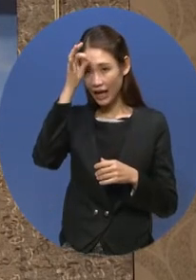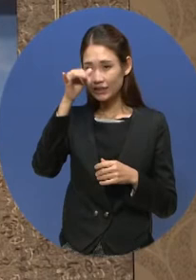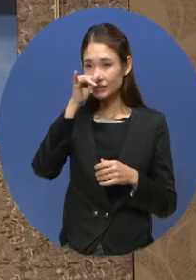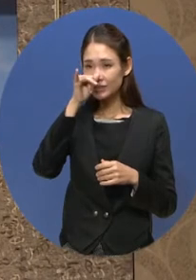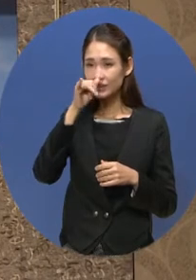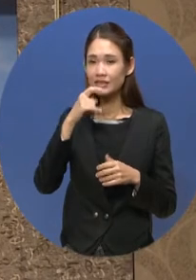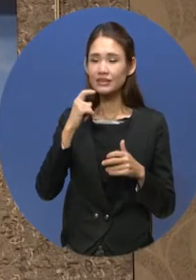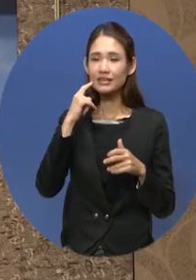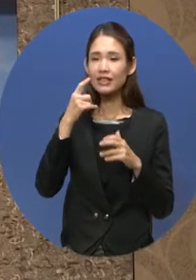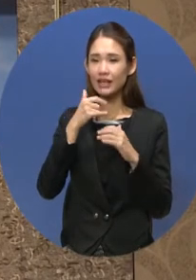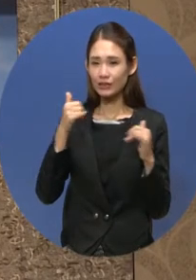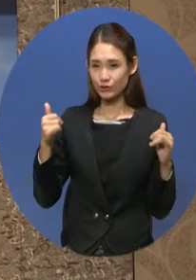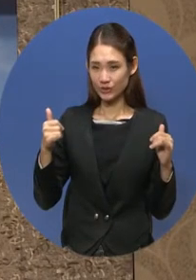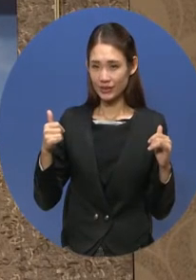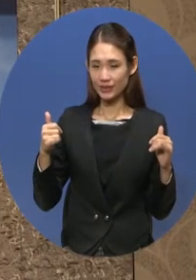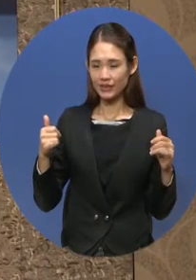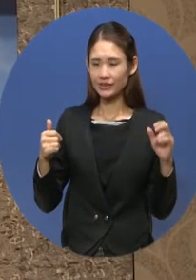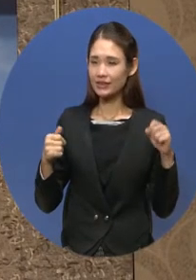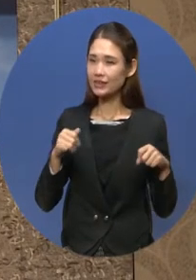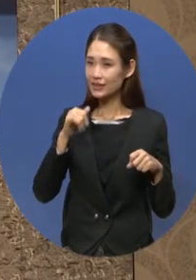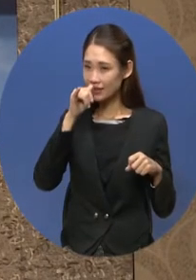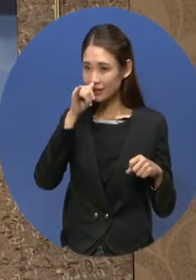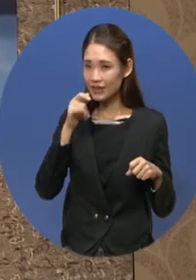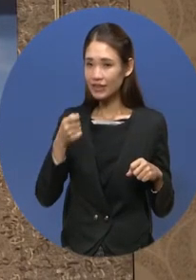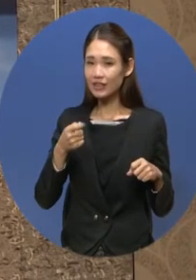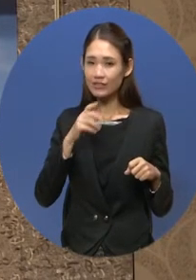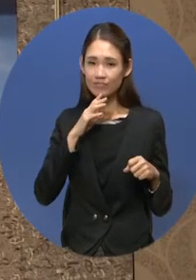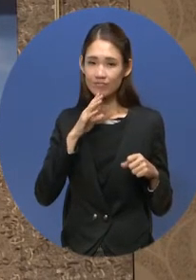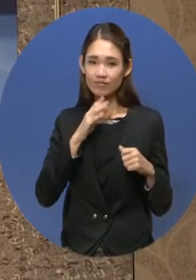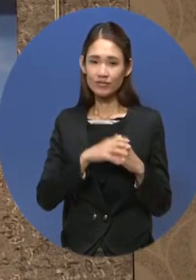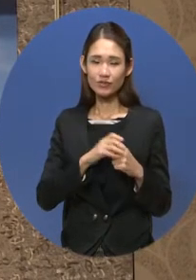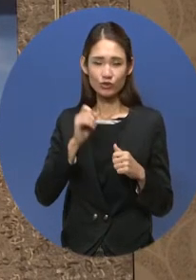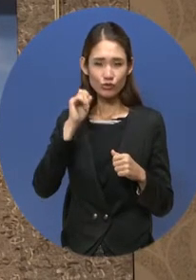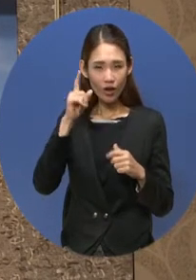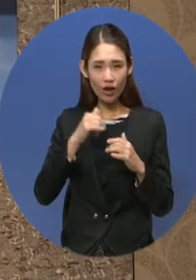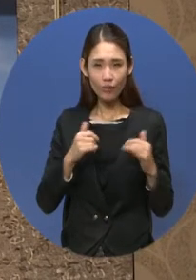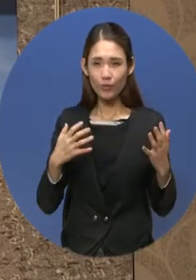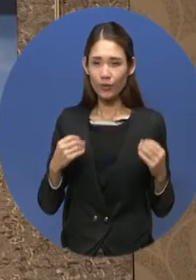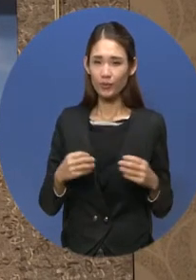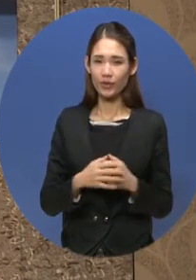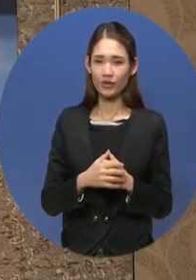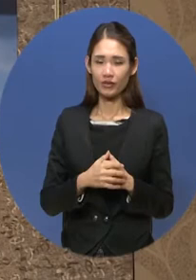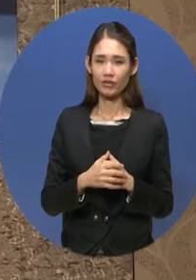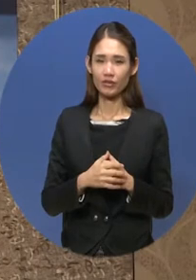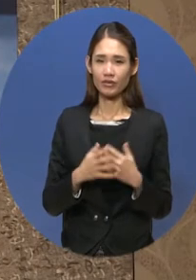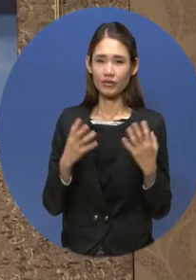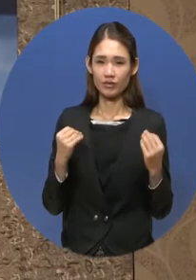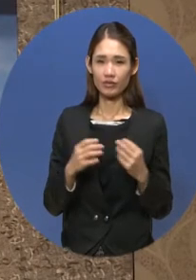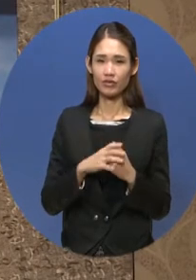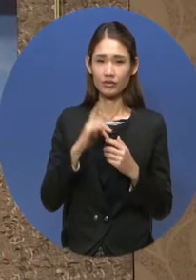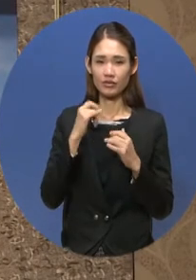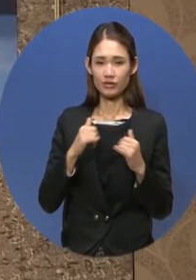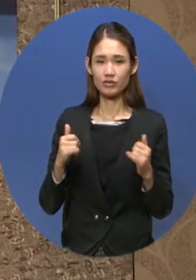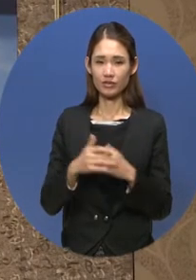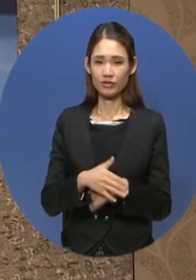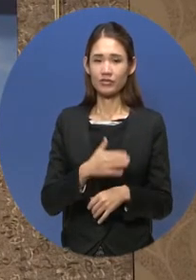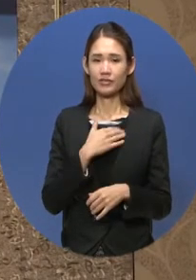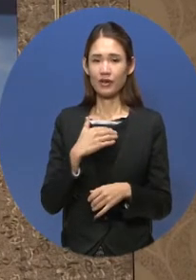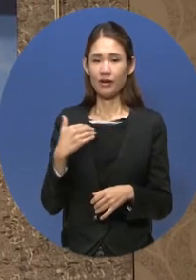재능이 있는 그 예술인들이 있습니다. 네, 뛰어난 그래서, 분들이 굉장히 많으시잖아요. 많아요. 네. 그래서 그 예술인들도